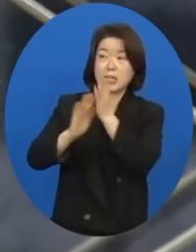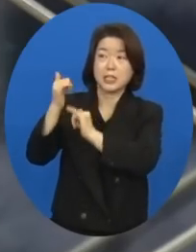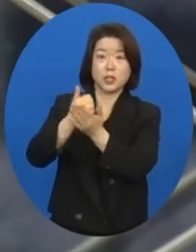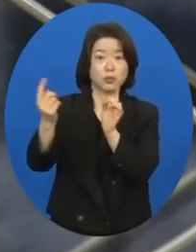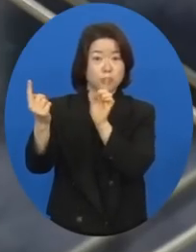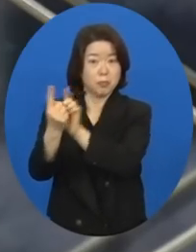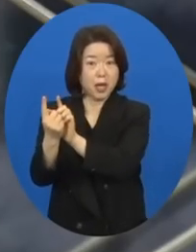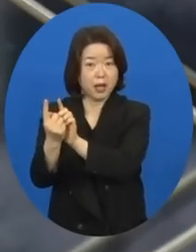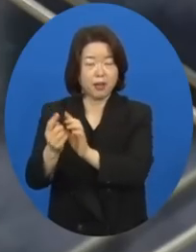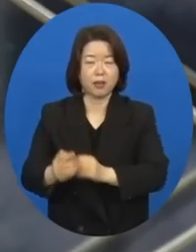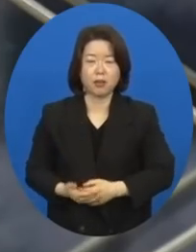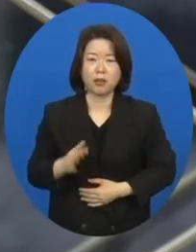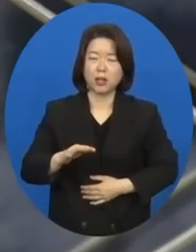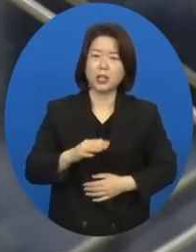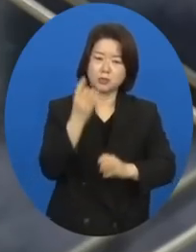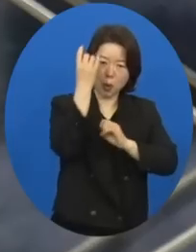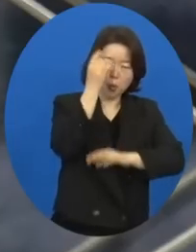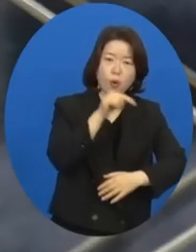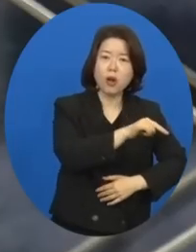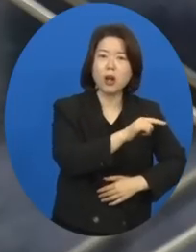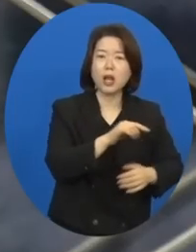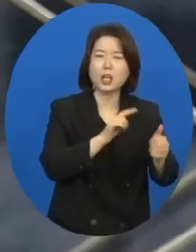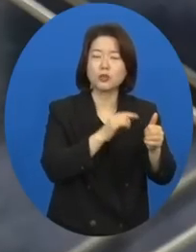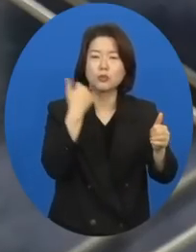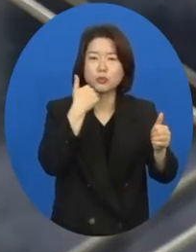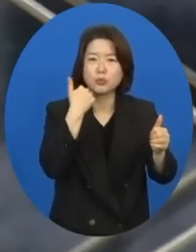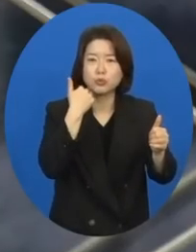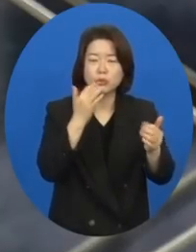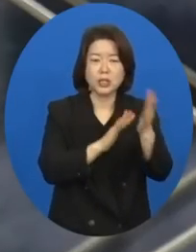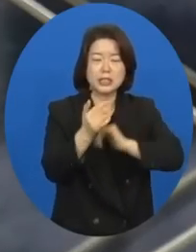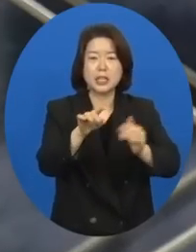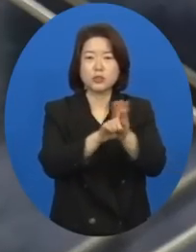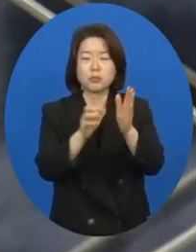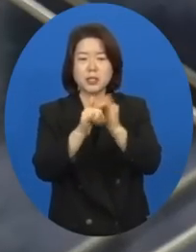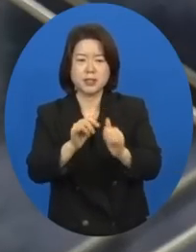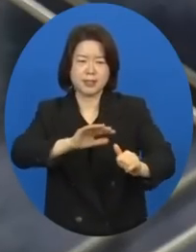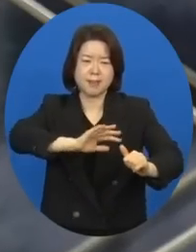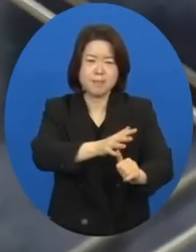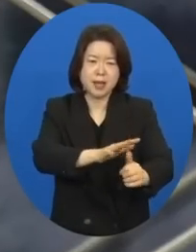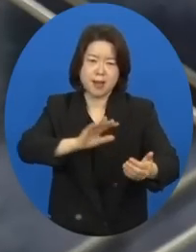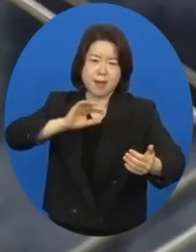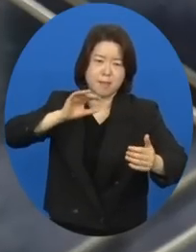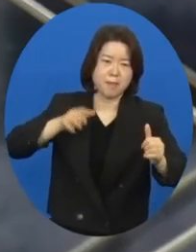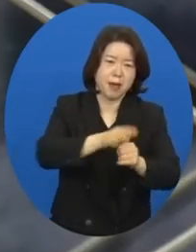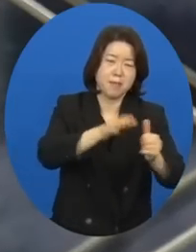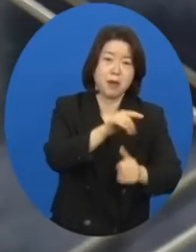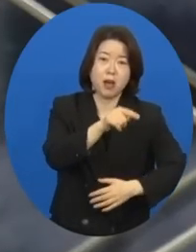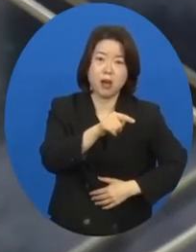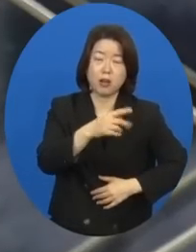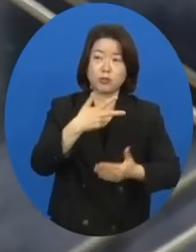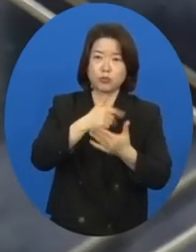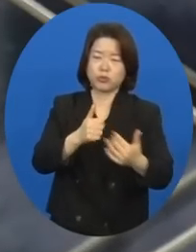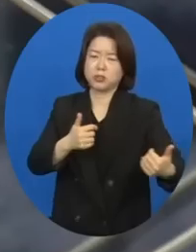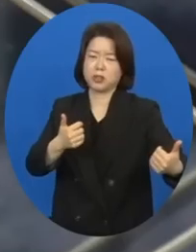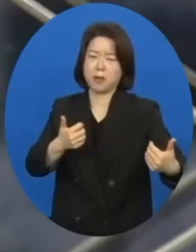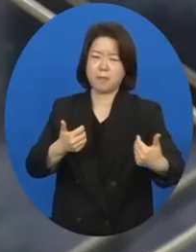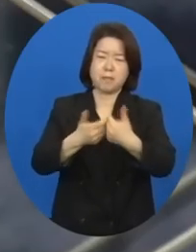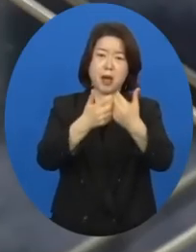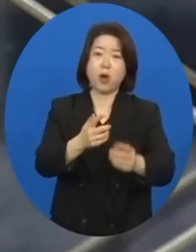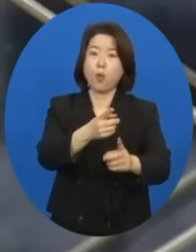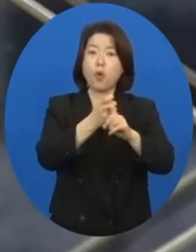믿는 사람을 철저히 핍박했던 박해자였고 핍박자였습니다. 주님과 철전지 원수였죠. 그러나